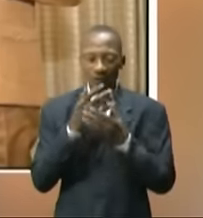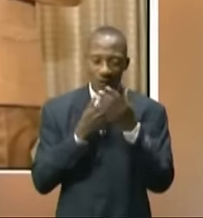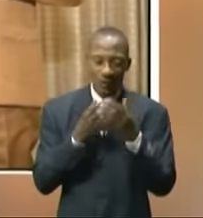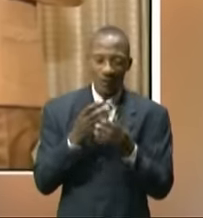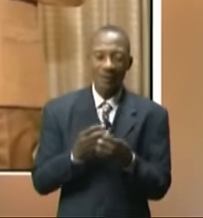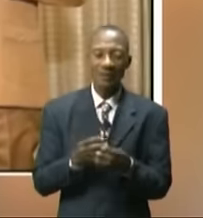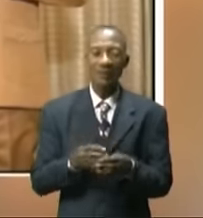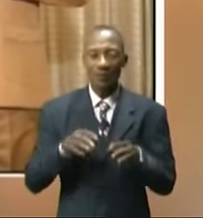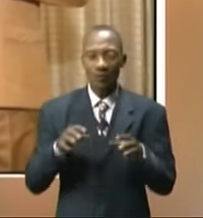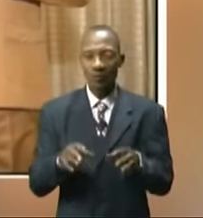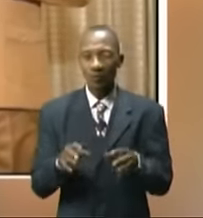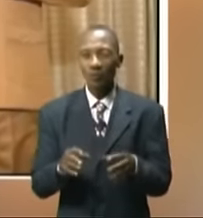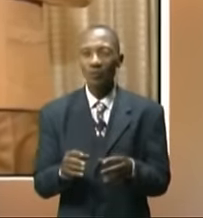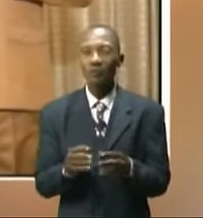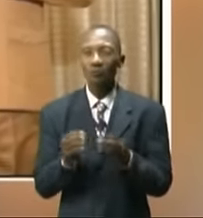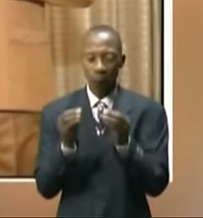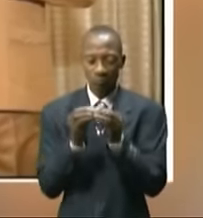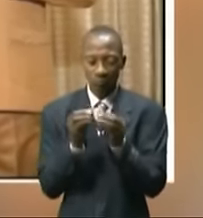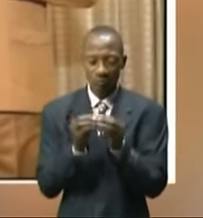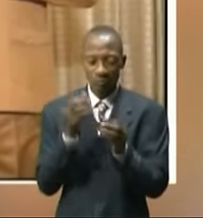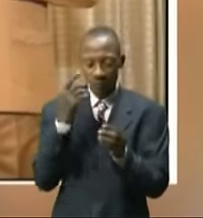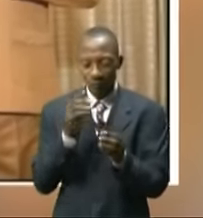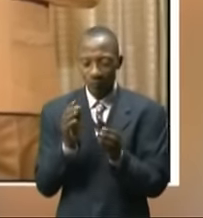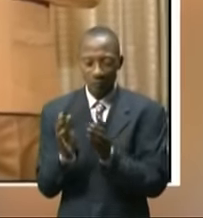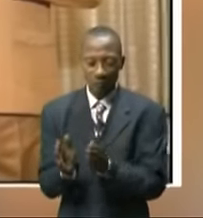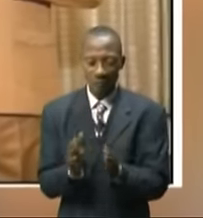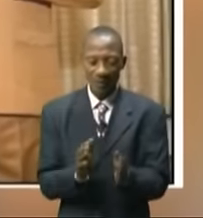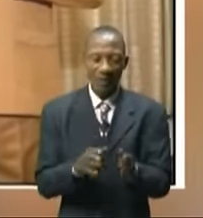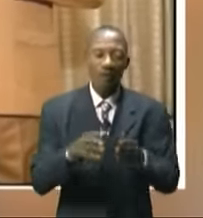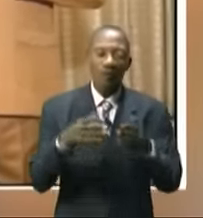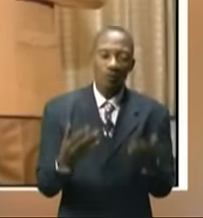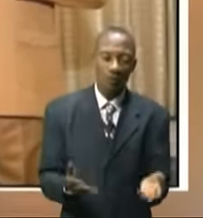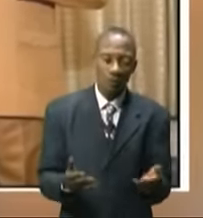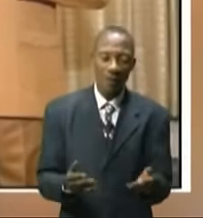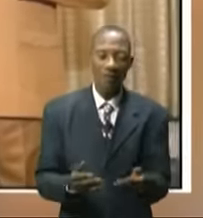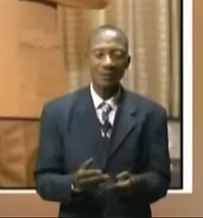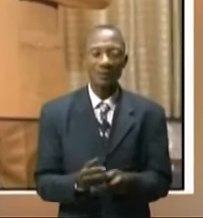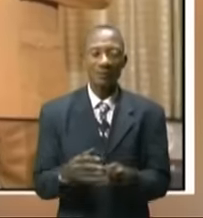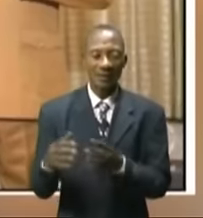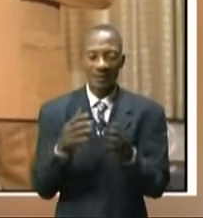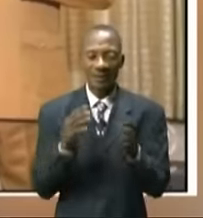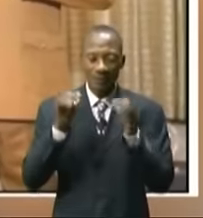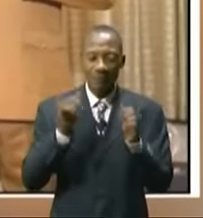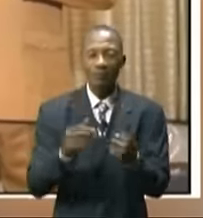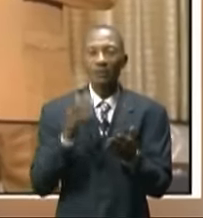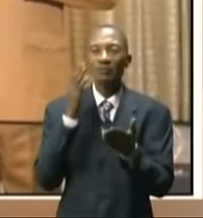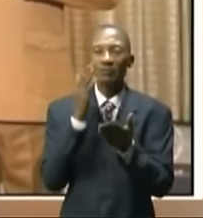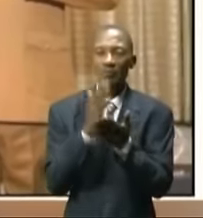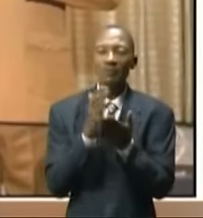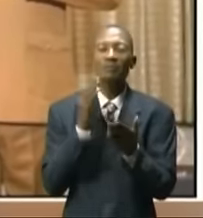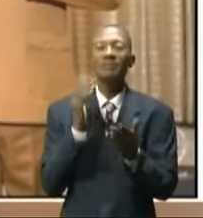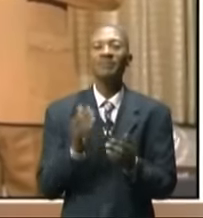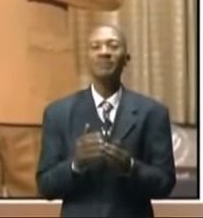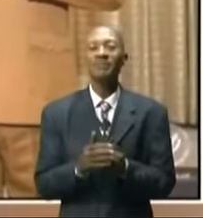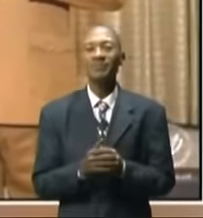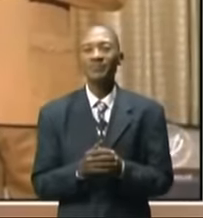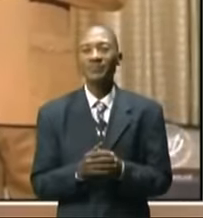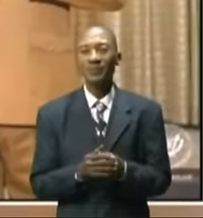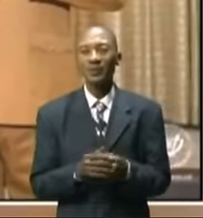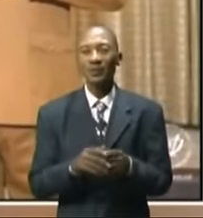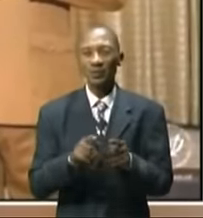plan d'action. Concerté, à en croire le journal, cette réunion stratégique visant à coordonner une